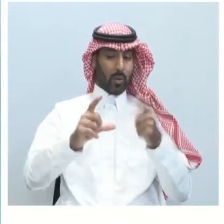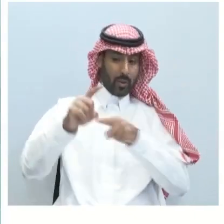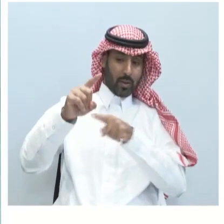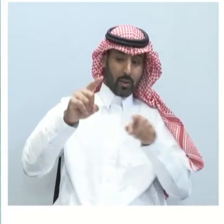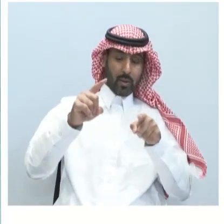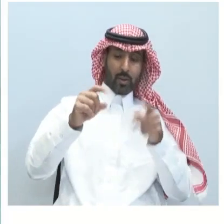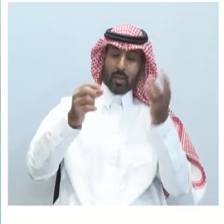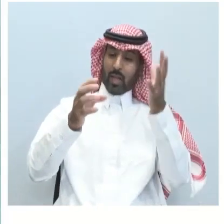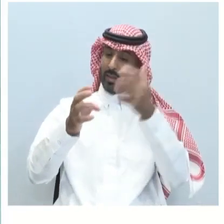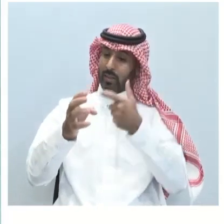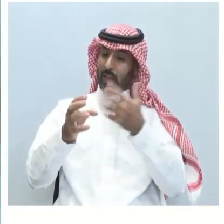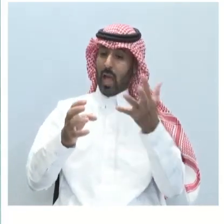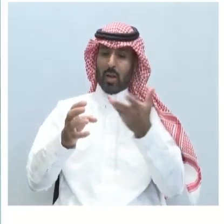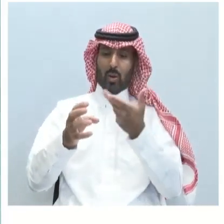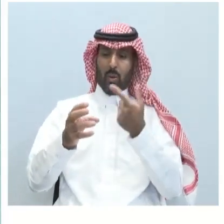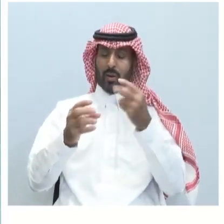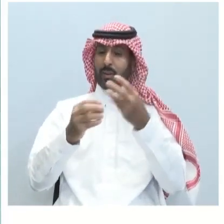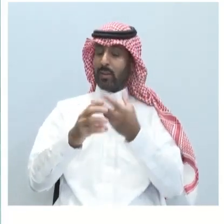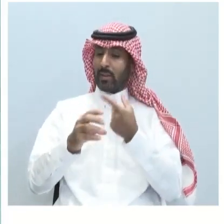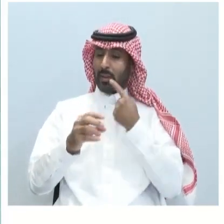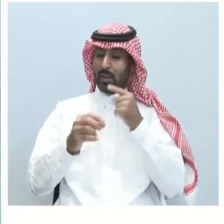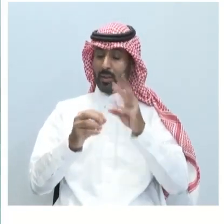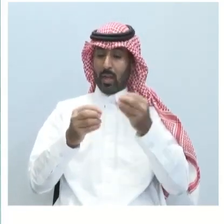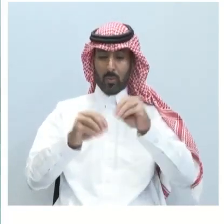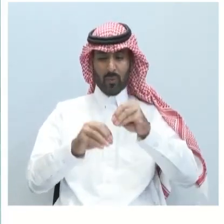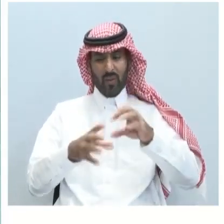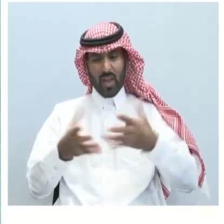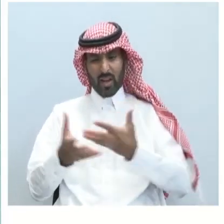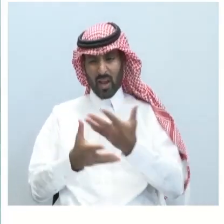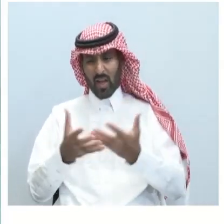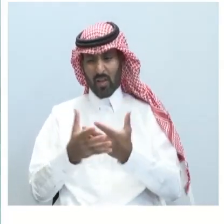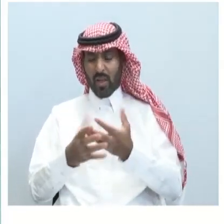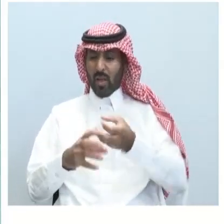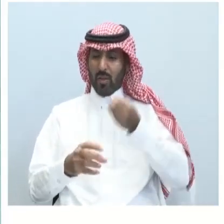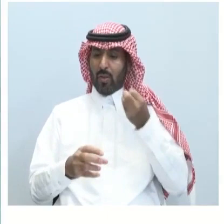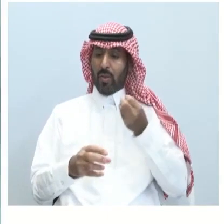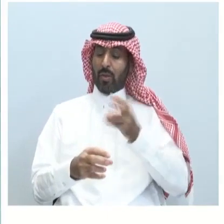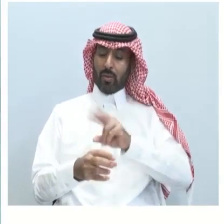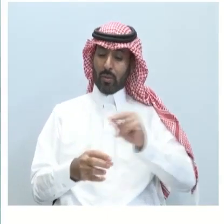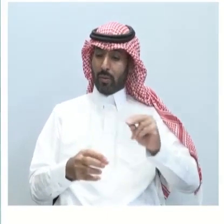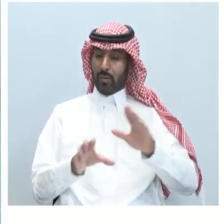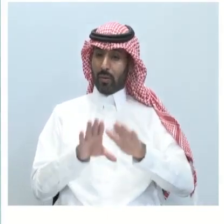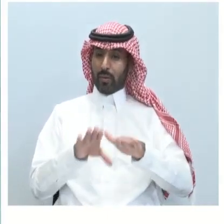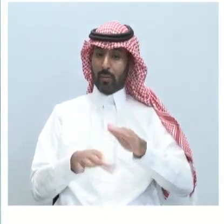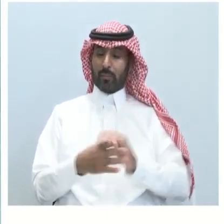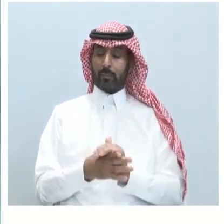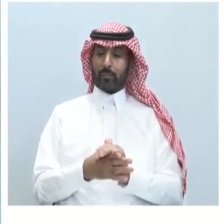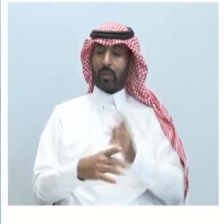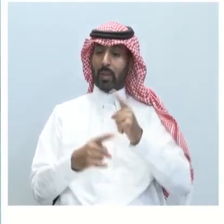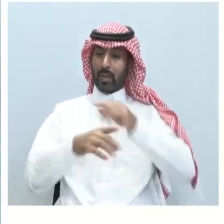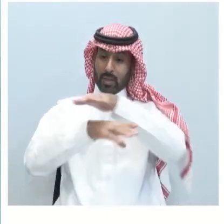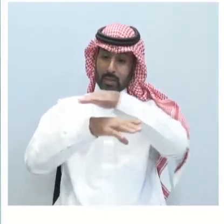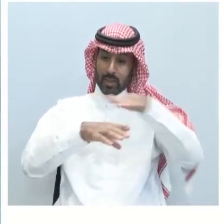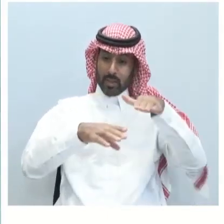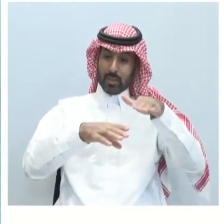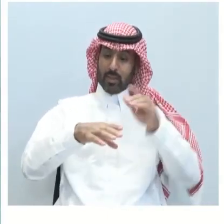تركيز النواتج على تركيز المتفاعلات تركيز النواتج على تركيز المتفاعلات وكلمه تركيز